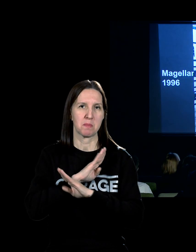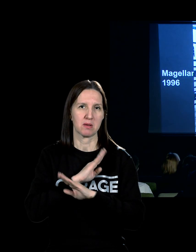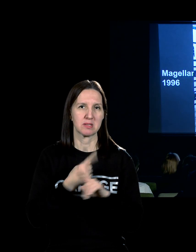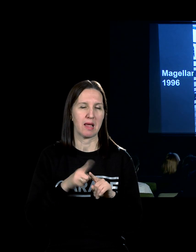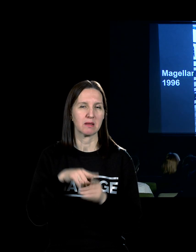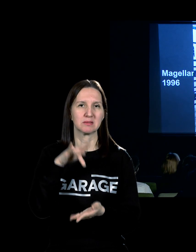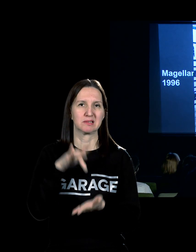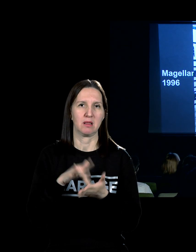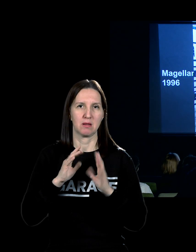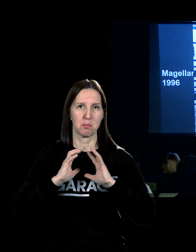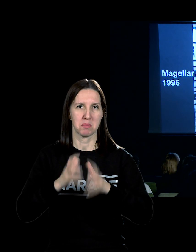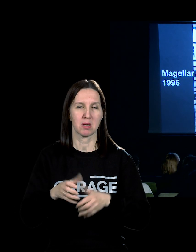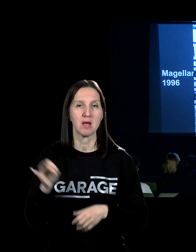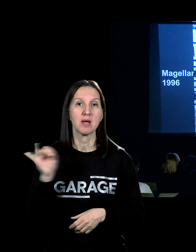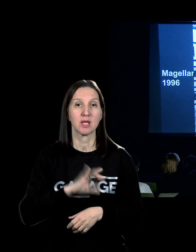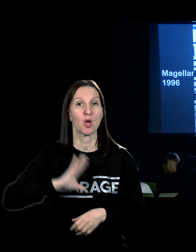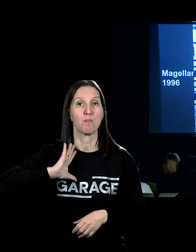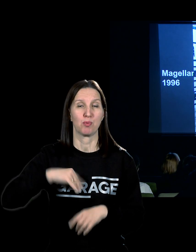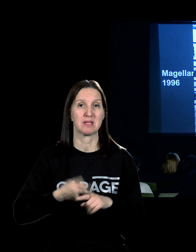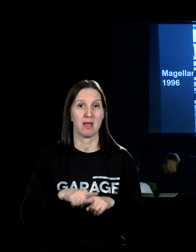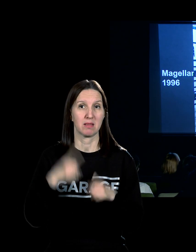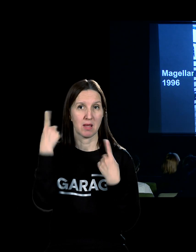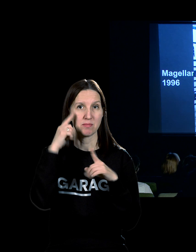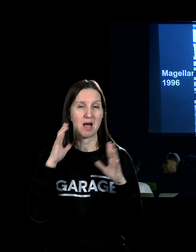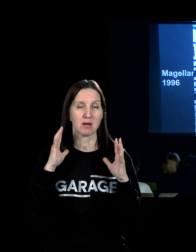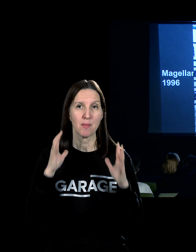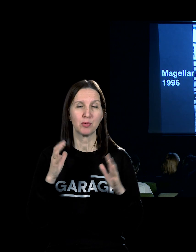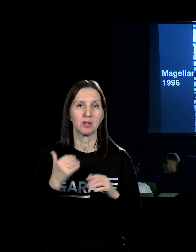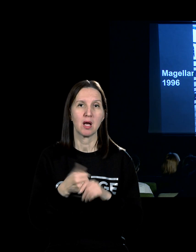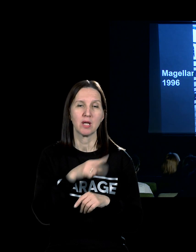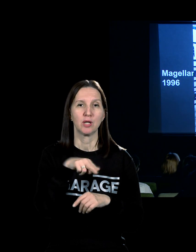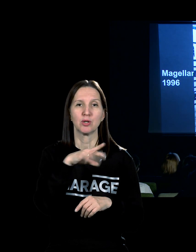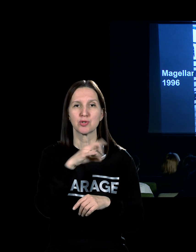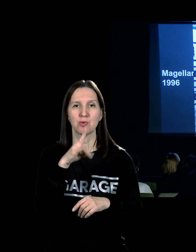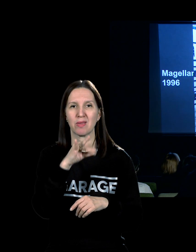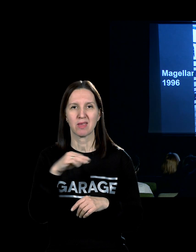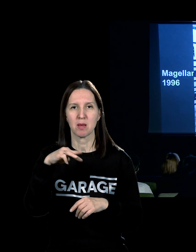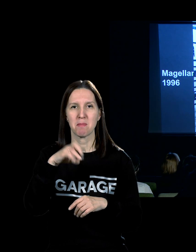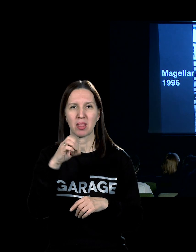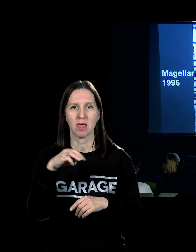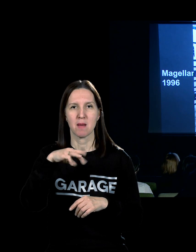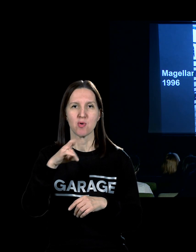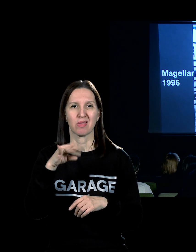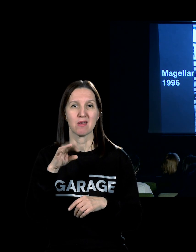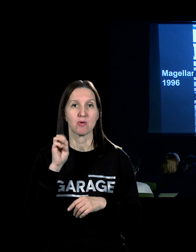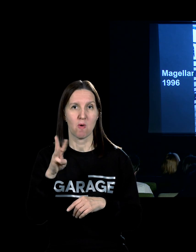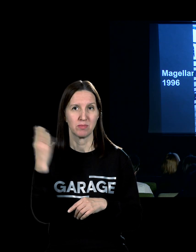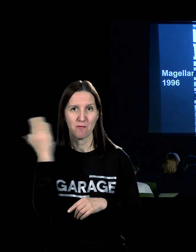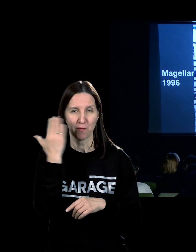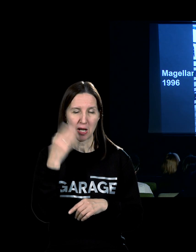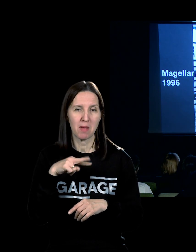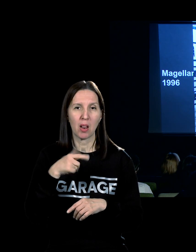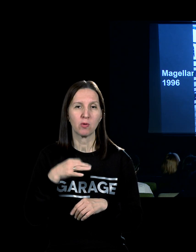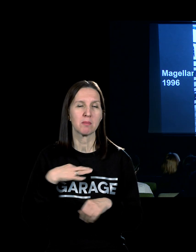этого мира. И после этой работы над Джонни Мнемоником, собственно говоря, Лонго был